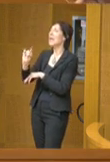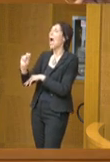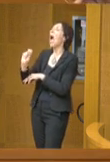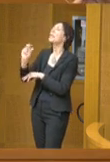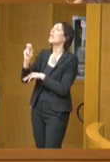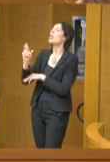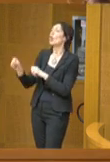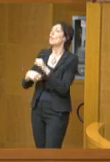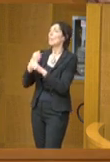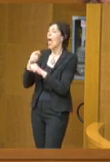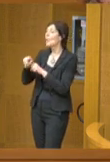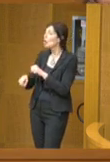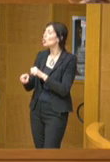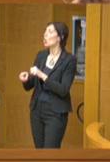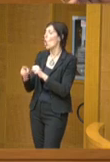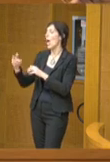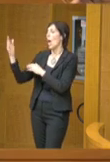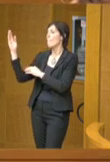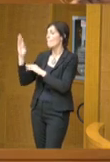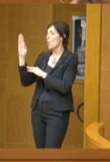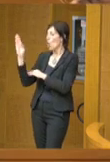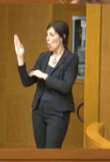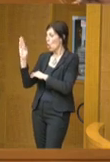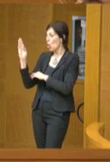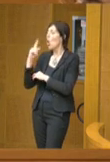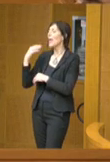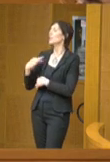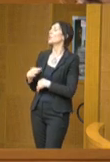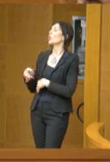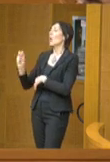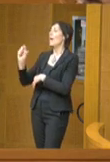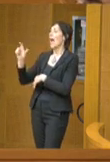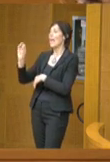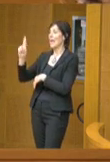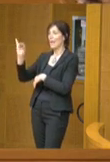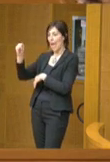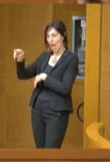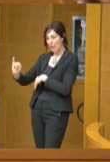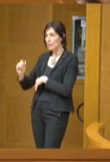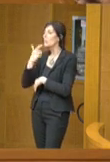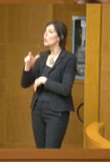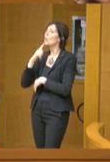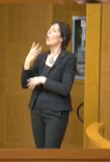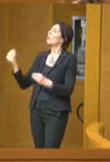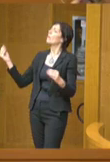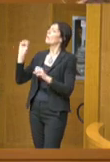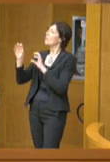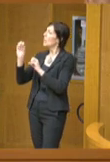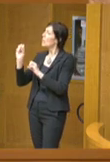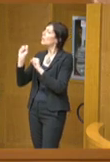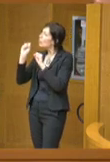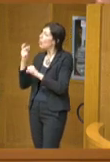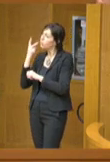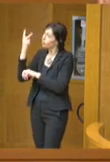presso l'Istituto Superiore Aldini Valeriani, proprio per consentire anche alle migliaia di insegnanti di venire a toccare con